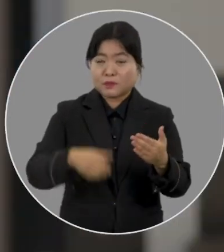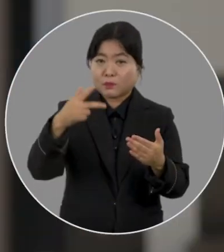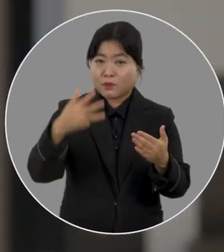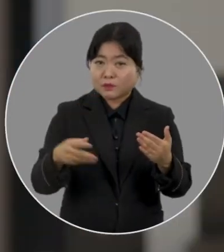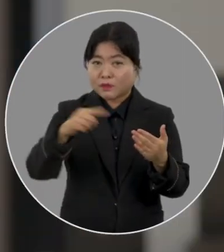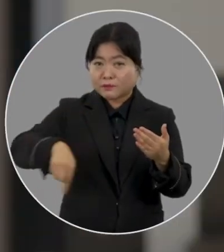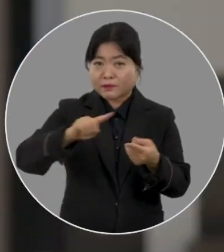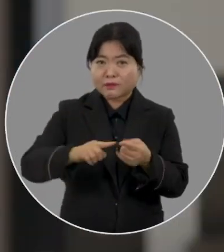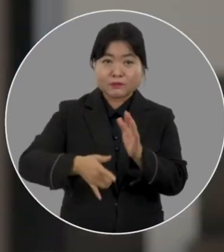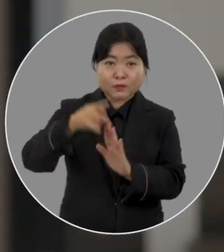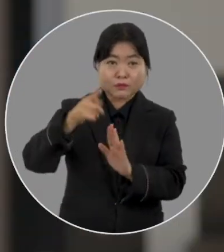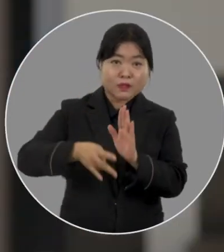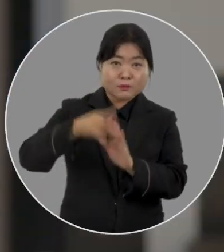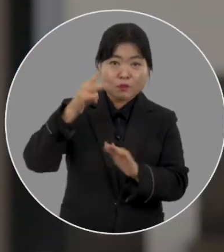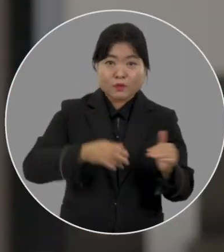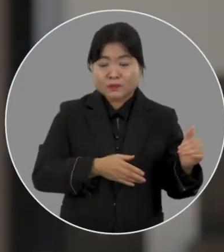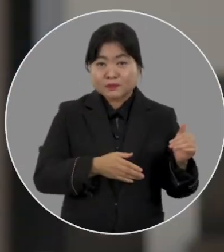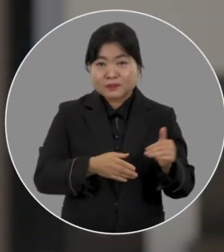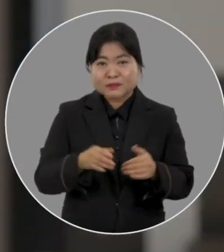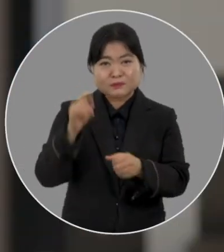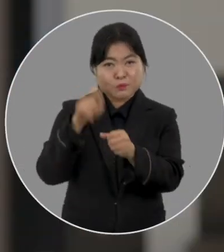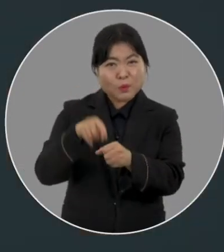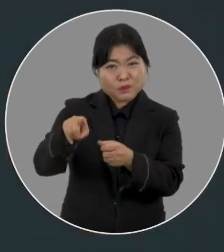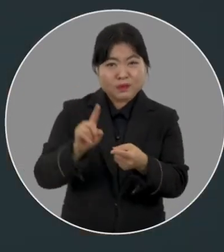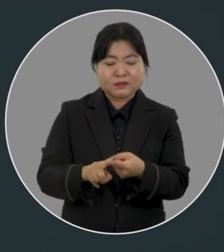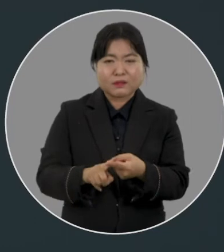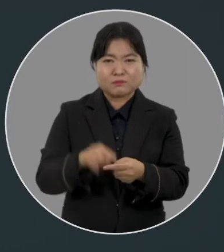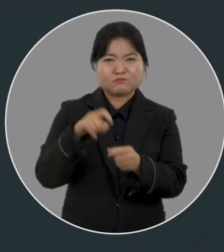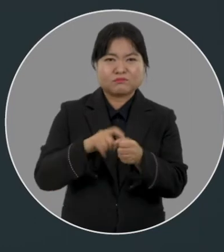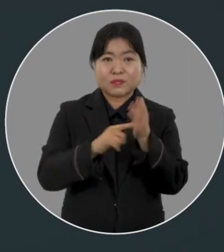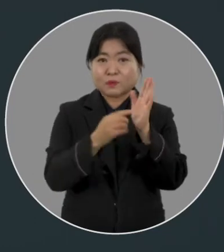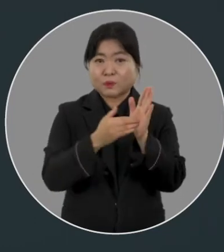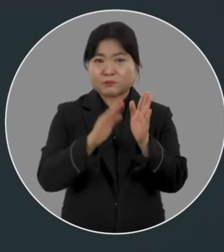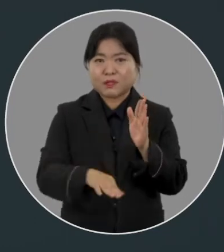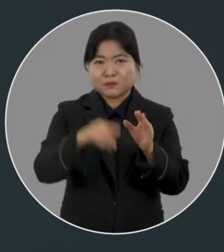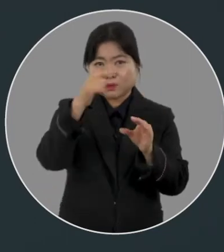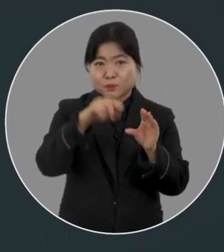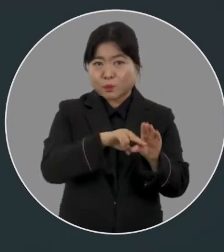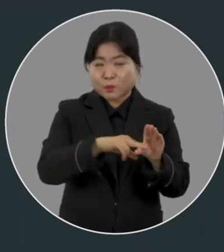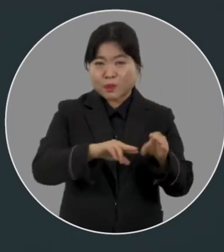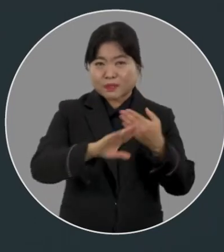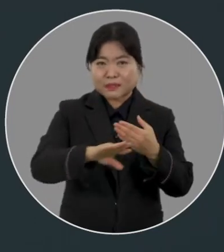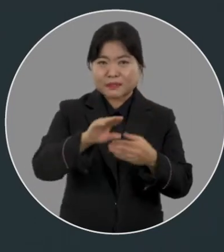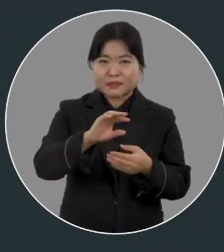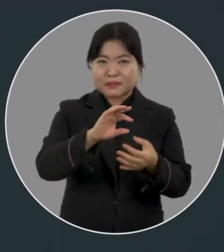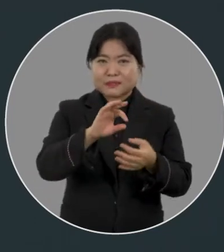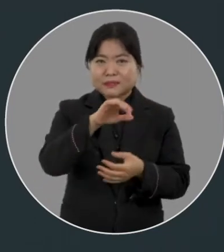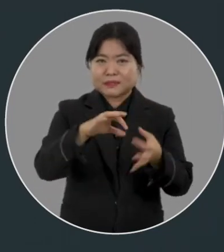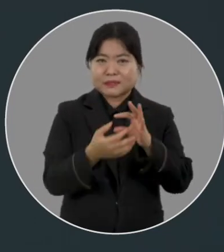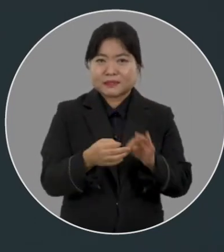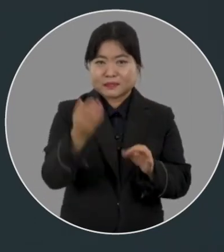전쟁은 예루살렘으로 향하는 명분을 내세웠지만 서로 다른 종교였던 그리스 정교나